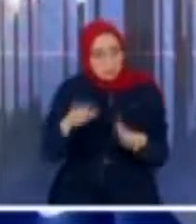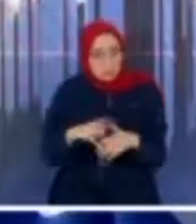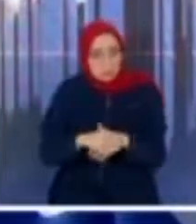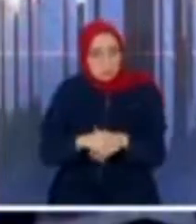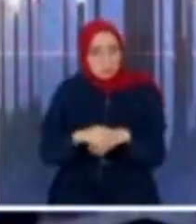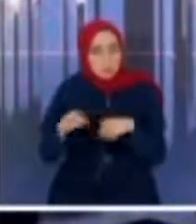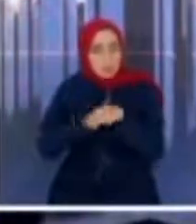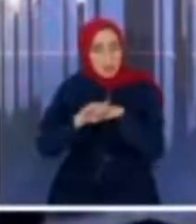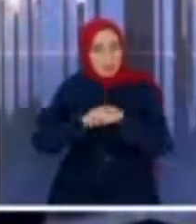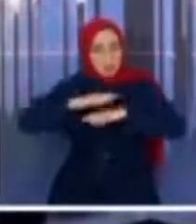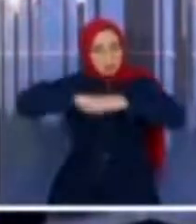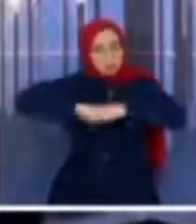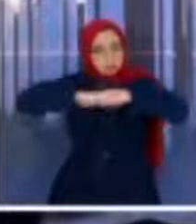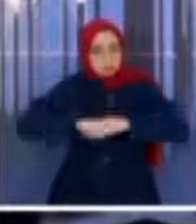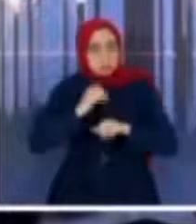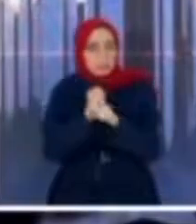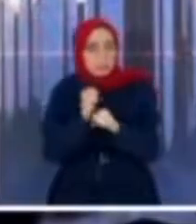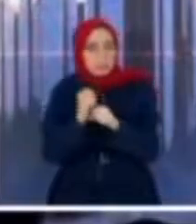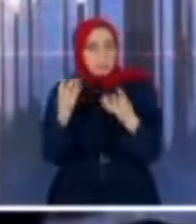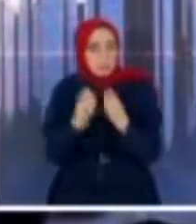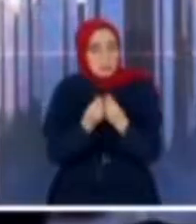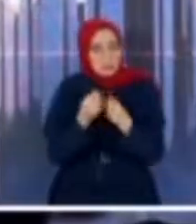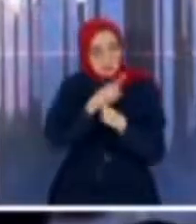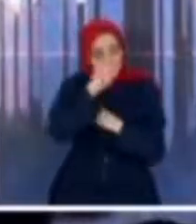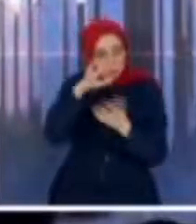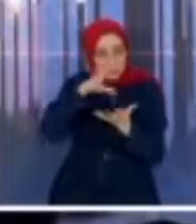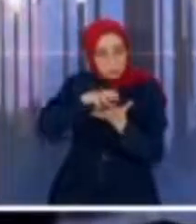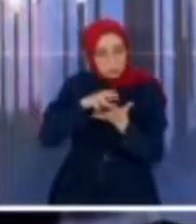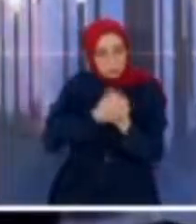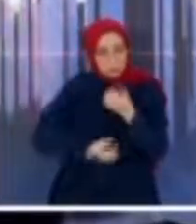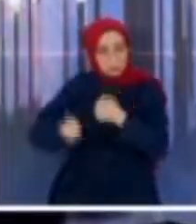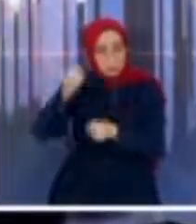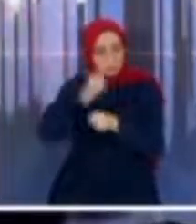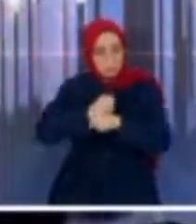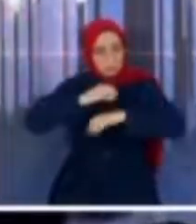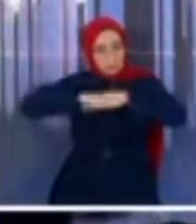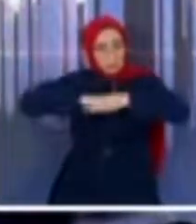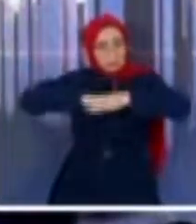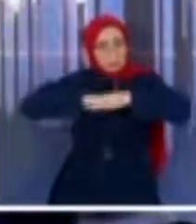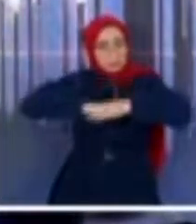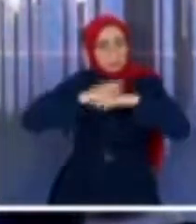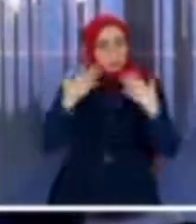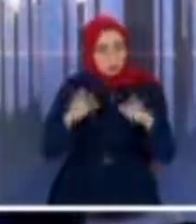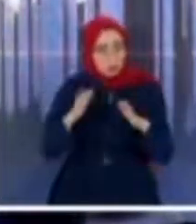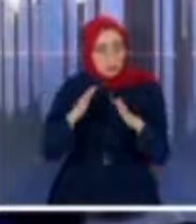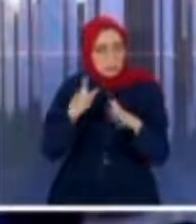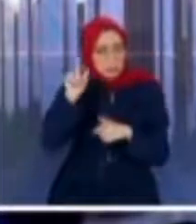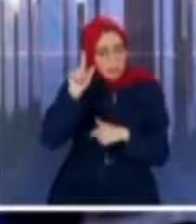فيه. ونحب نجاوب على السنتر اللي احنا نحبوا نعملوه أبار الإسعافات التكوينية الإسعافات الأولية باش